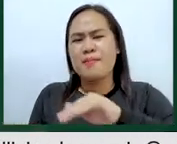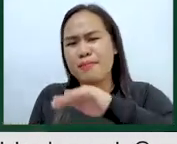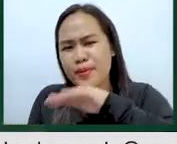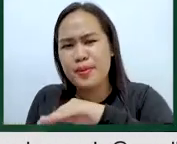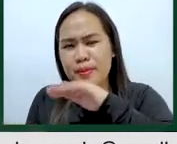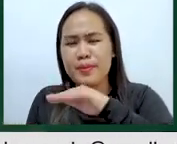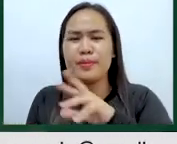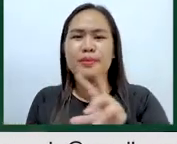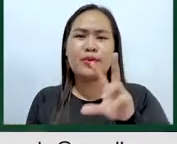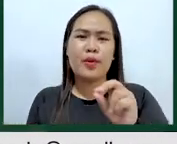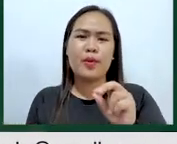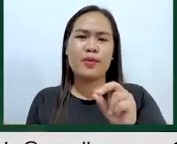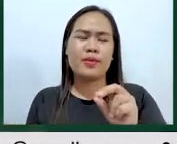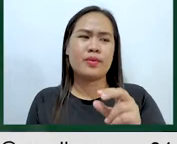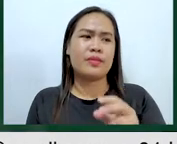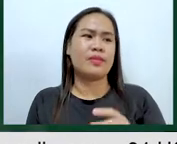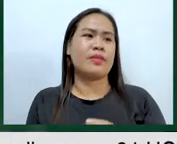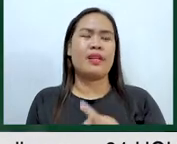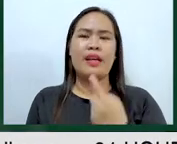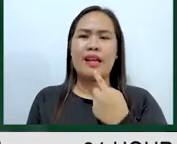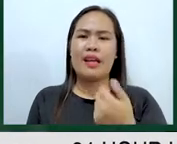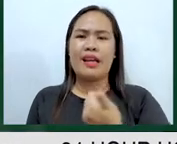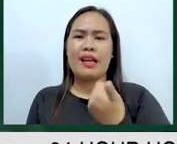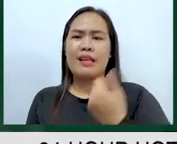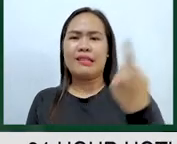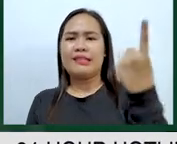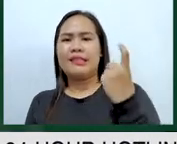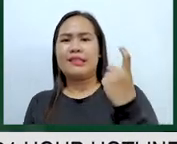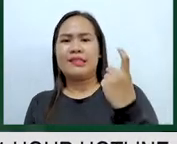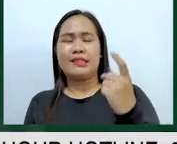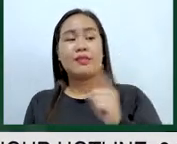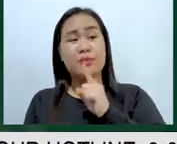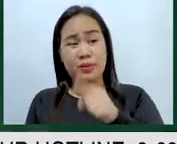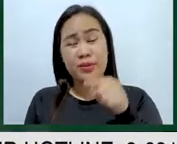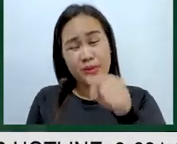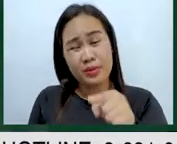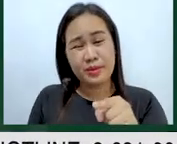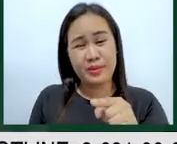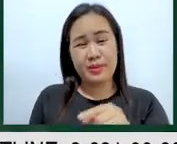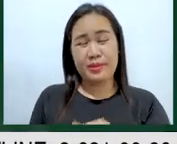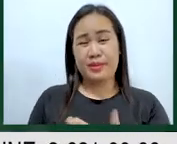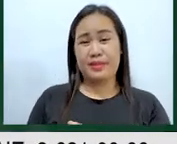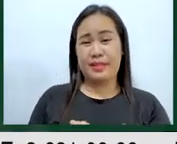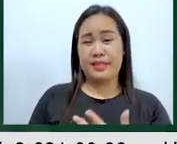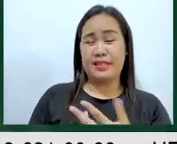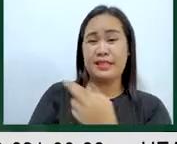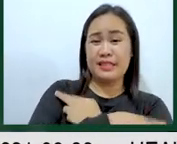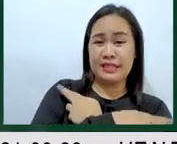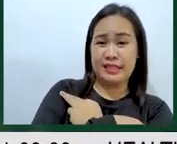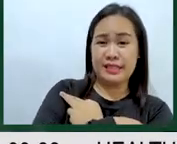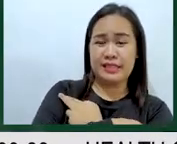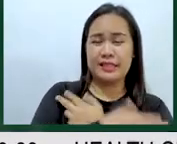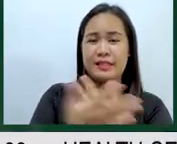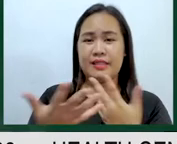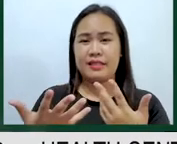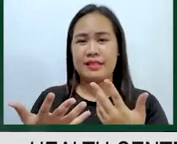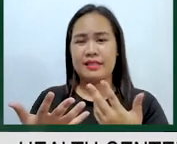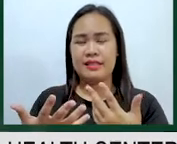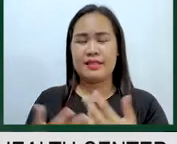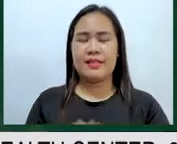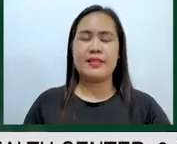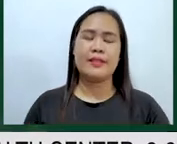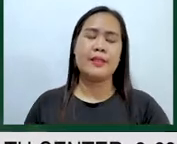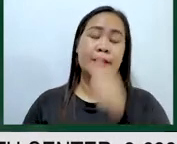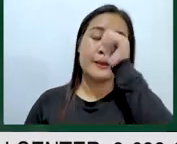hindi po kami na napapagod, no, hindi rin kami, as much minsan kami nagtatanong kung nagpapahinga pa ba ang Barangay San Antonio, no?